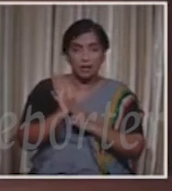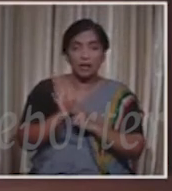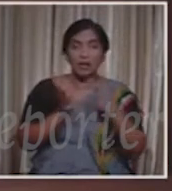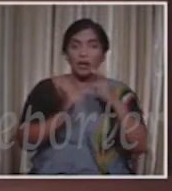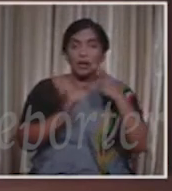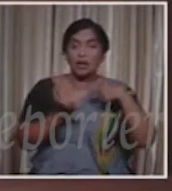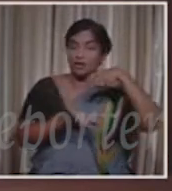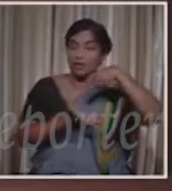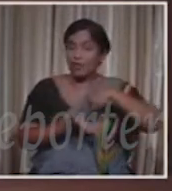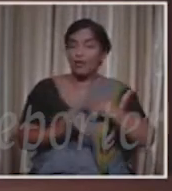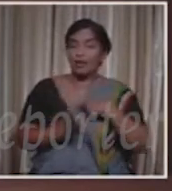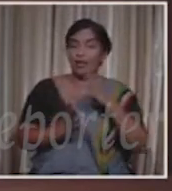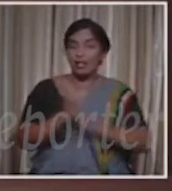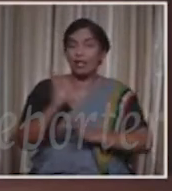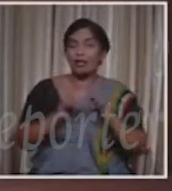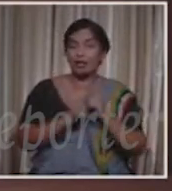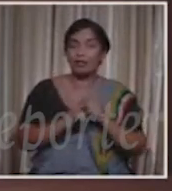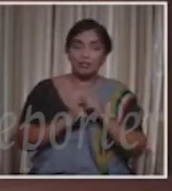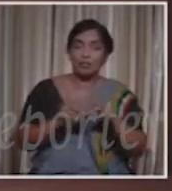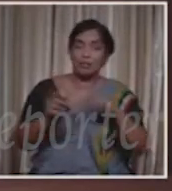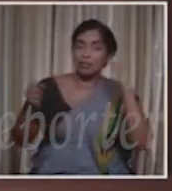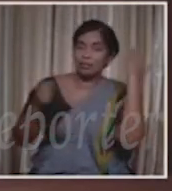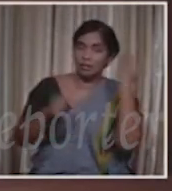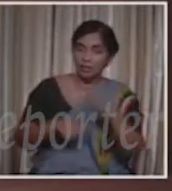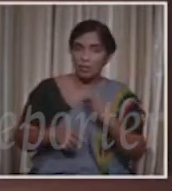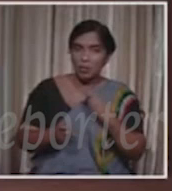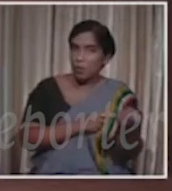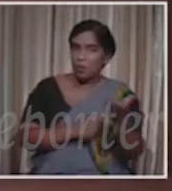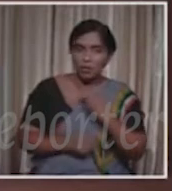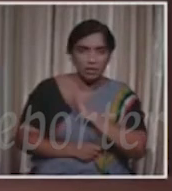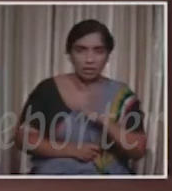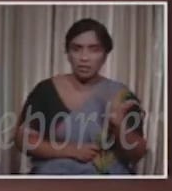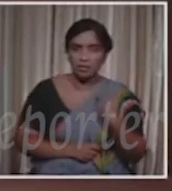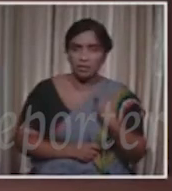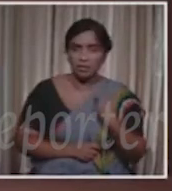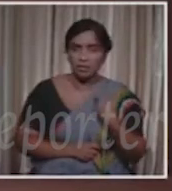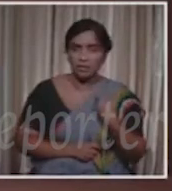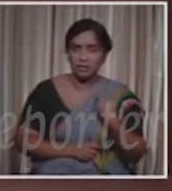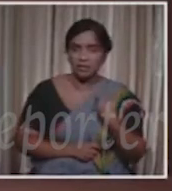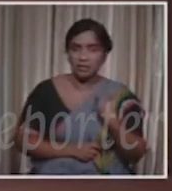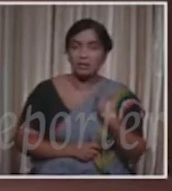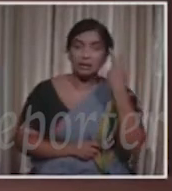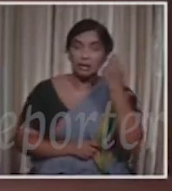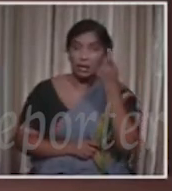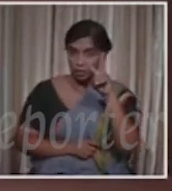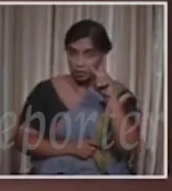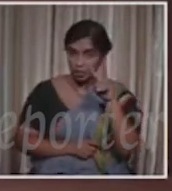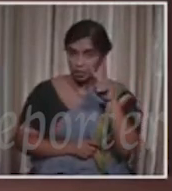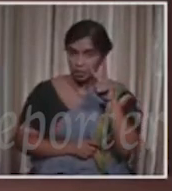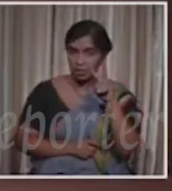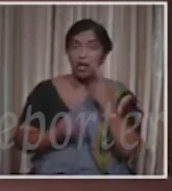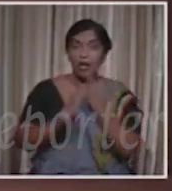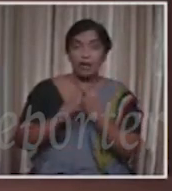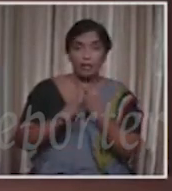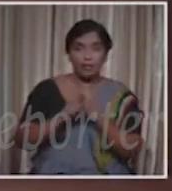2010 අම්බලංගොඩදී නයනවාරු අපේ නාගරික මන්ත්‍රීවරයා ඝාතනය කරන සජින් වාස්ගේ මර කණ්ඩායම් විසින් අපි ගල් කැටයක් අතින් ගන්නේ